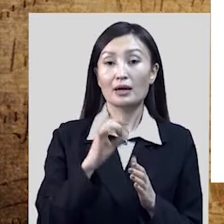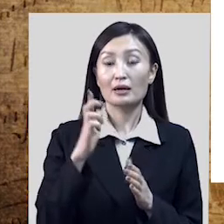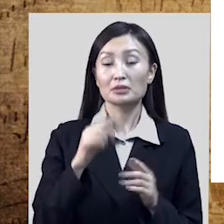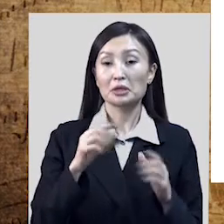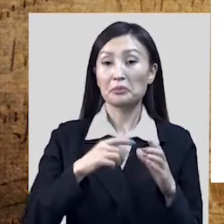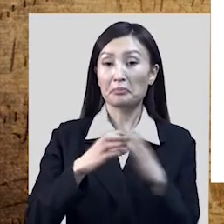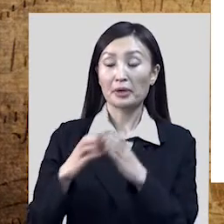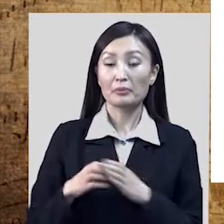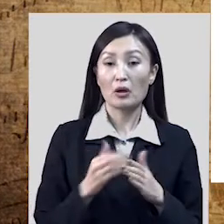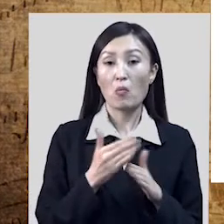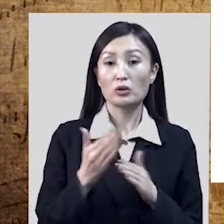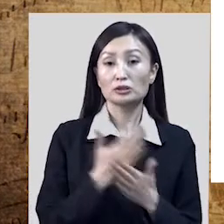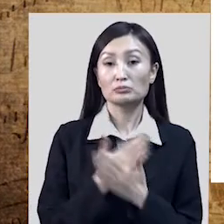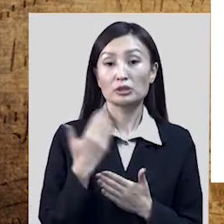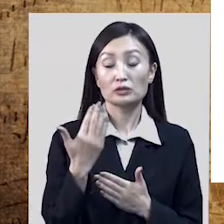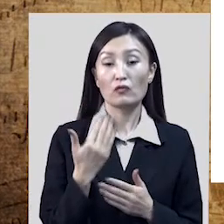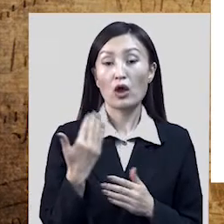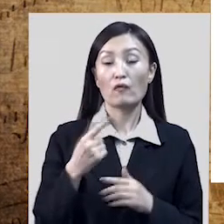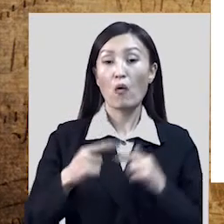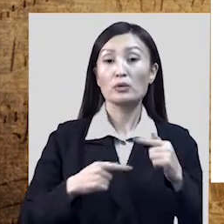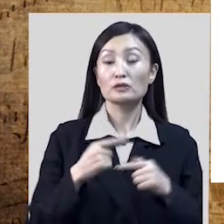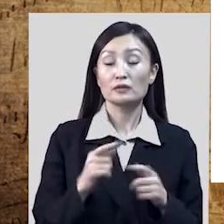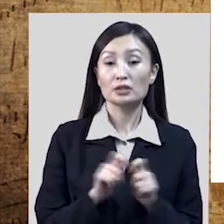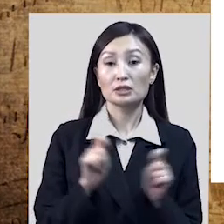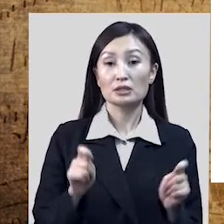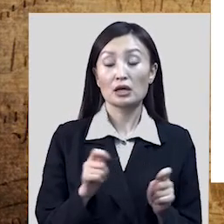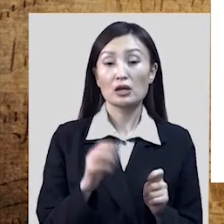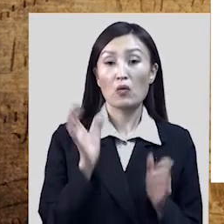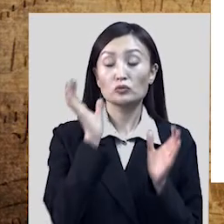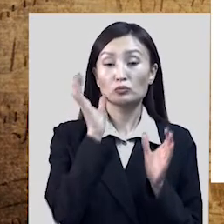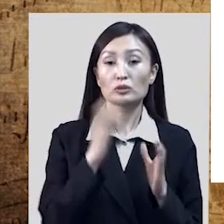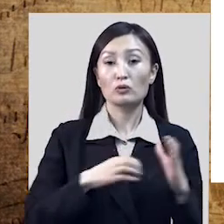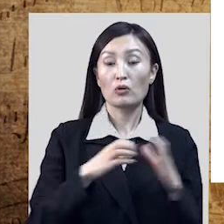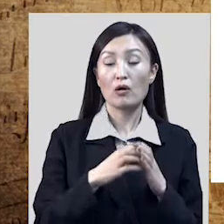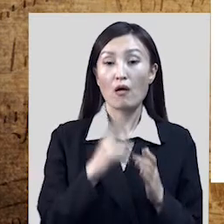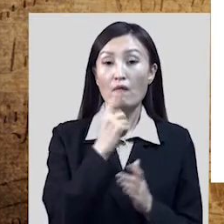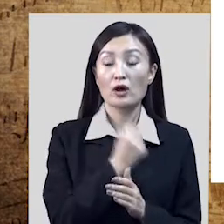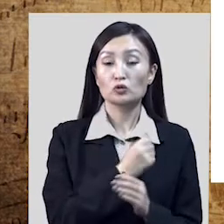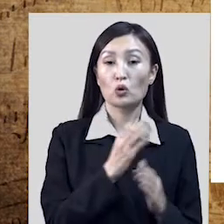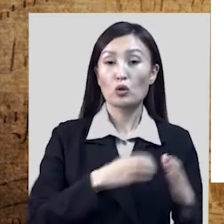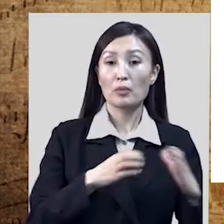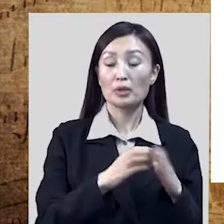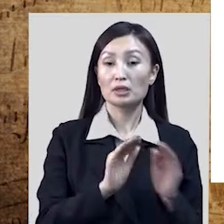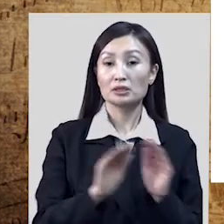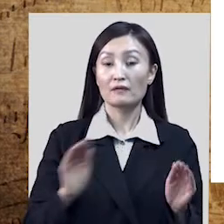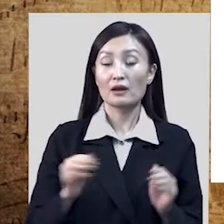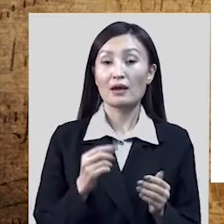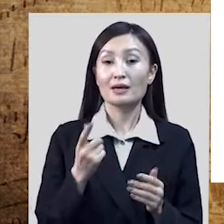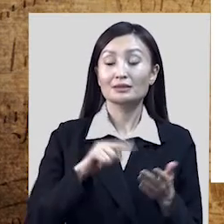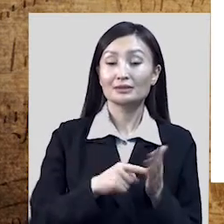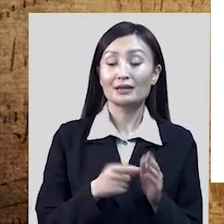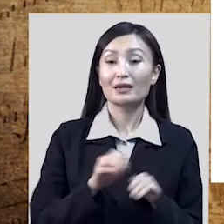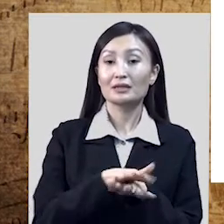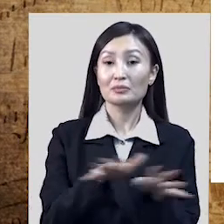после смерти мухаммеда его последователи стали создавать мусульманском обществе вооруженные подразделения которые в целях распространения